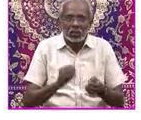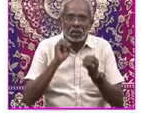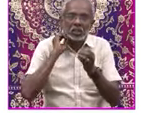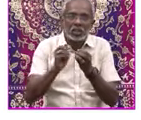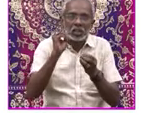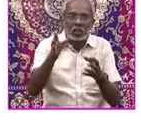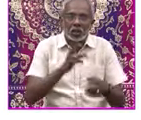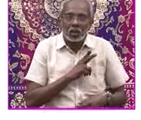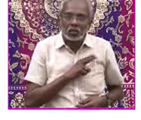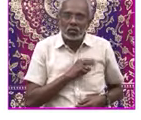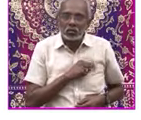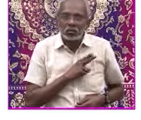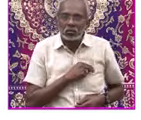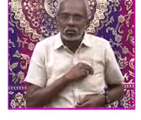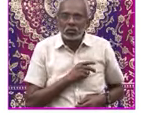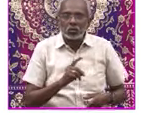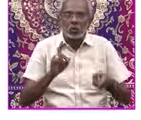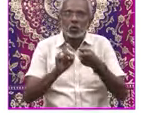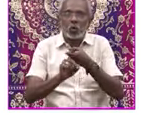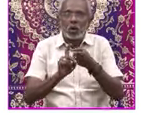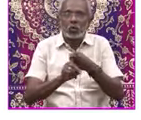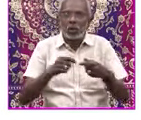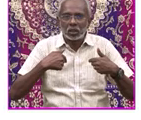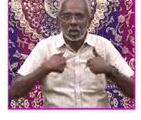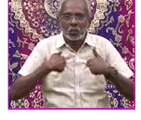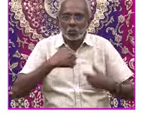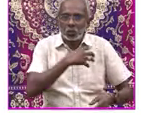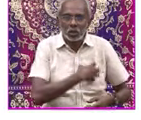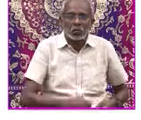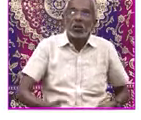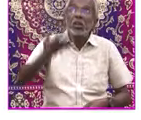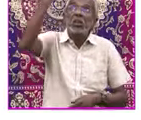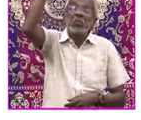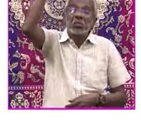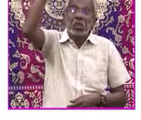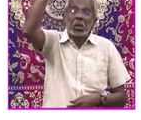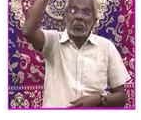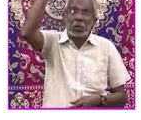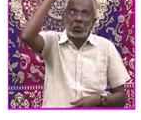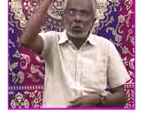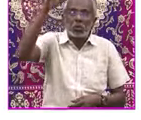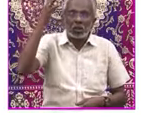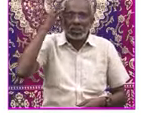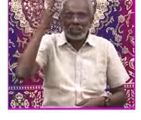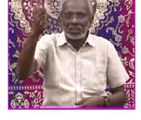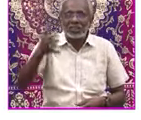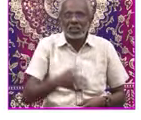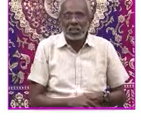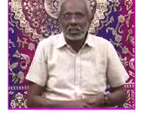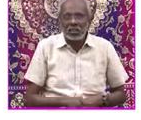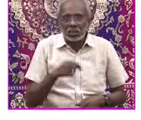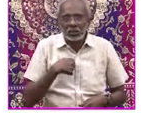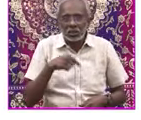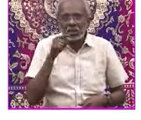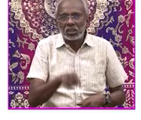தீயோ என அஞ்சினர். சோழர் படை தம் உயிரை பறிக்கும் காலனோ என அஞ்சினர். தமது